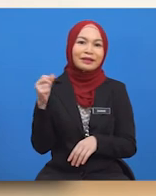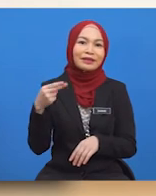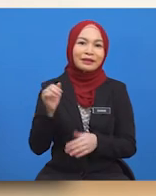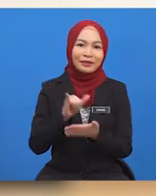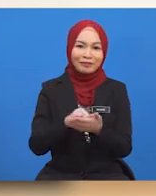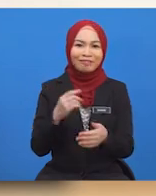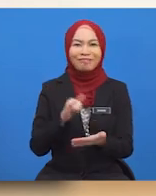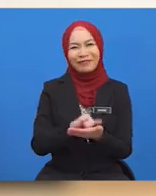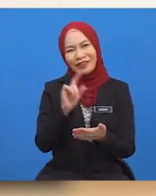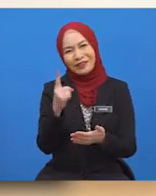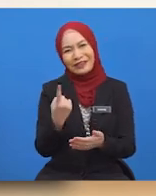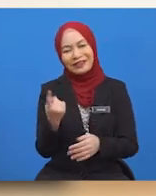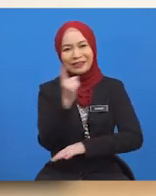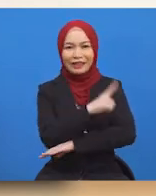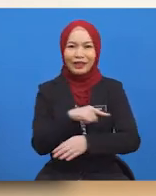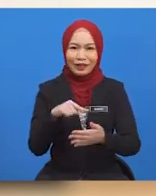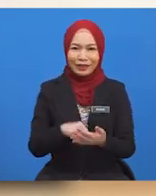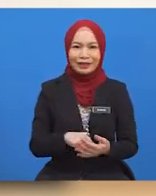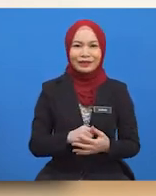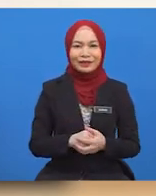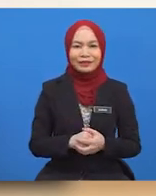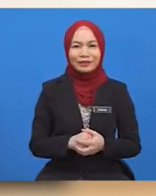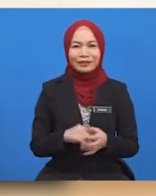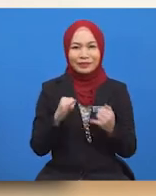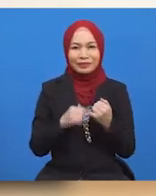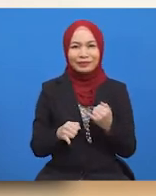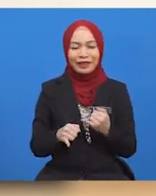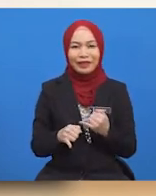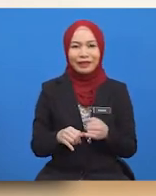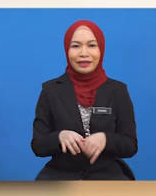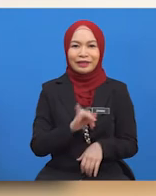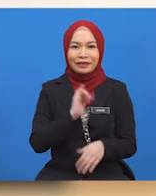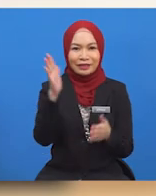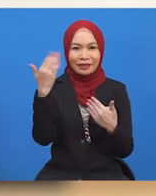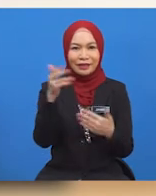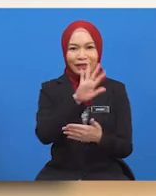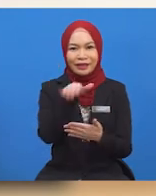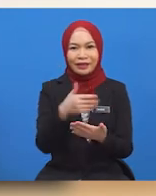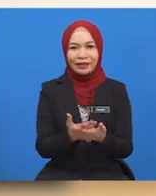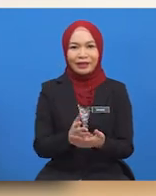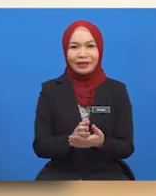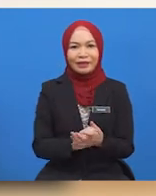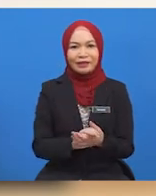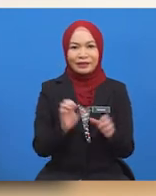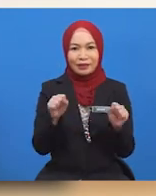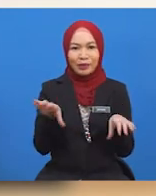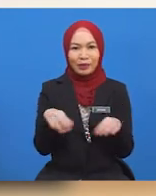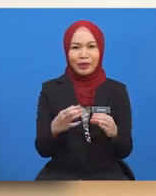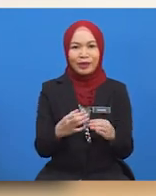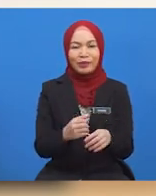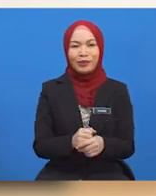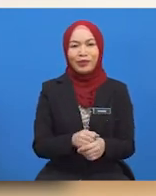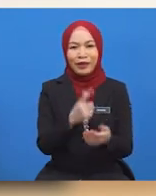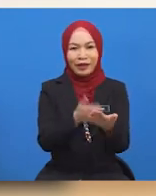Sekian sahaja untuk pembelajaran pada hari ini. Akhir sekali, cikgu berharap murid-murid membuat ulang